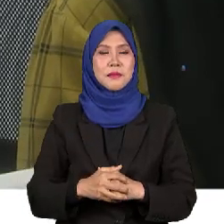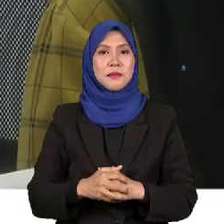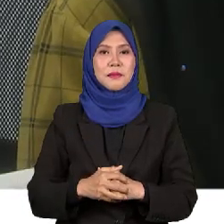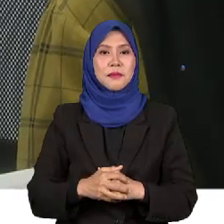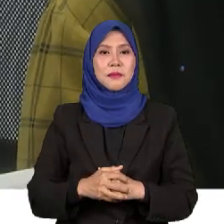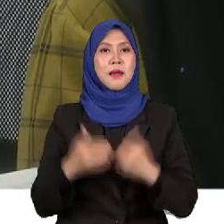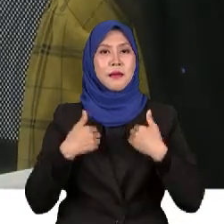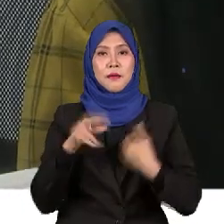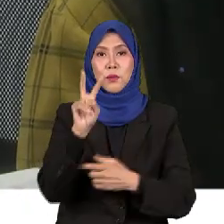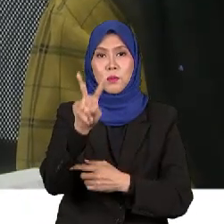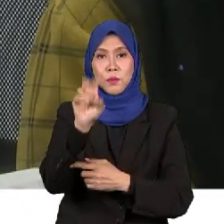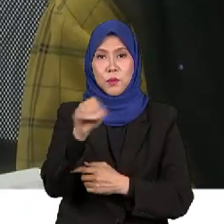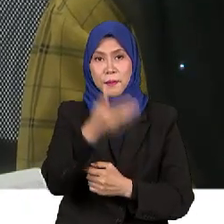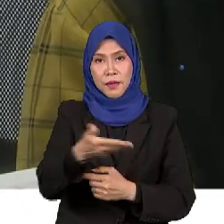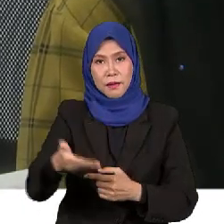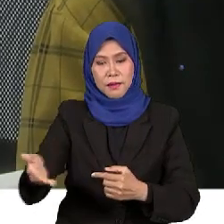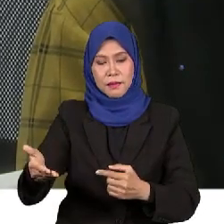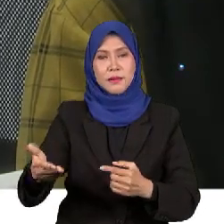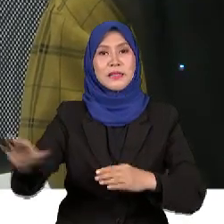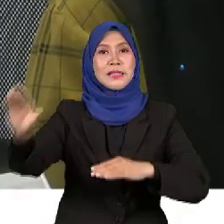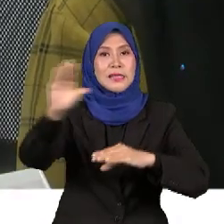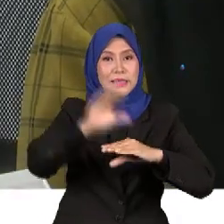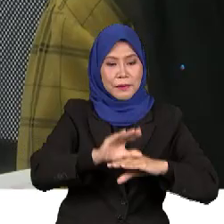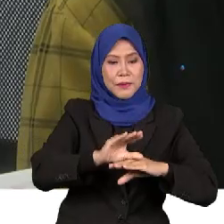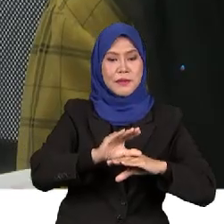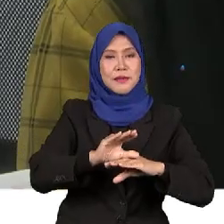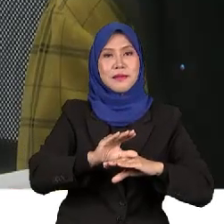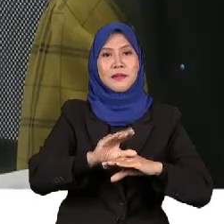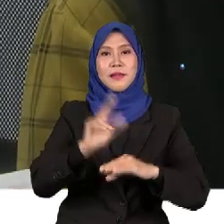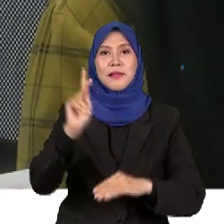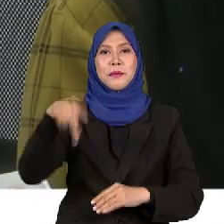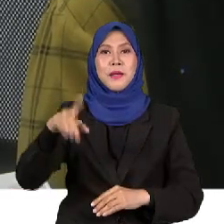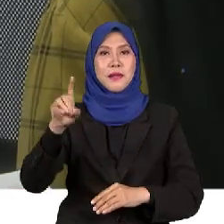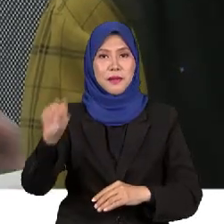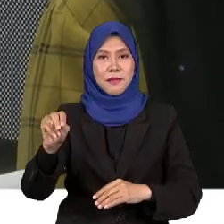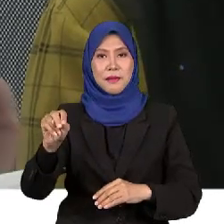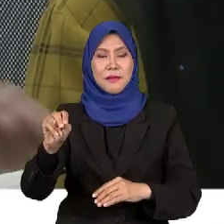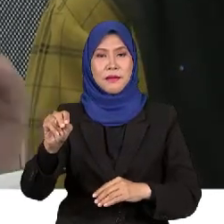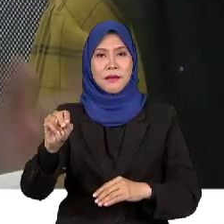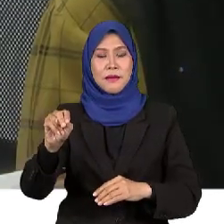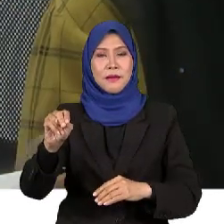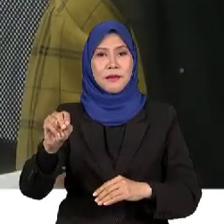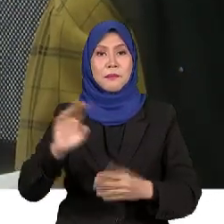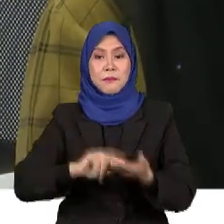ada 20 item yang di subsidikan oleh IPDN ya